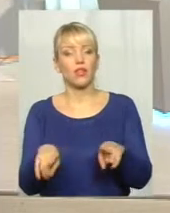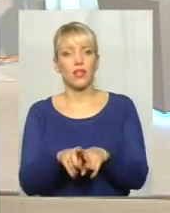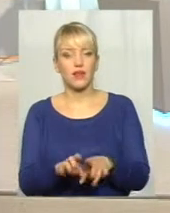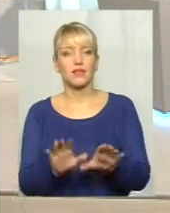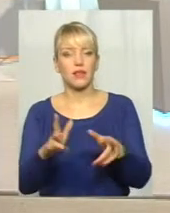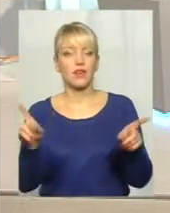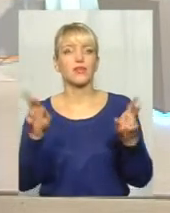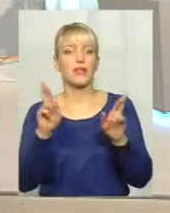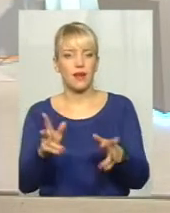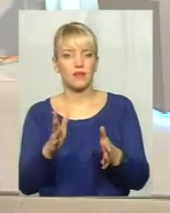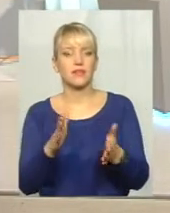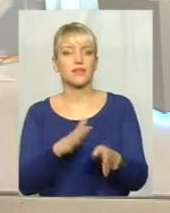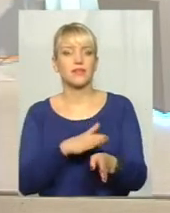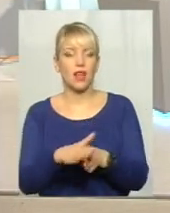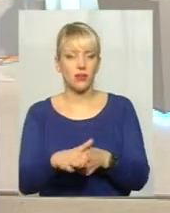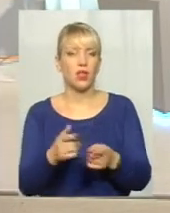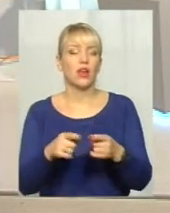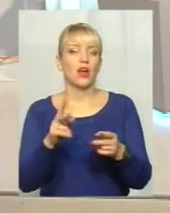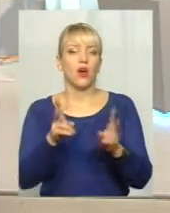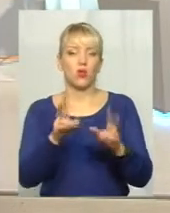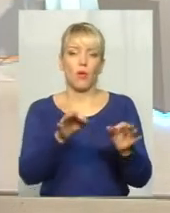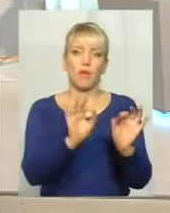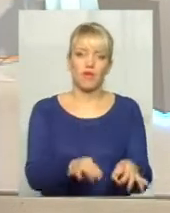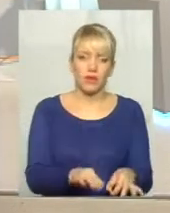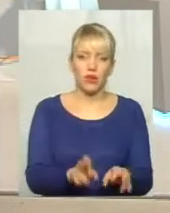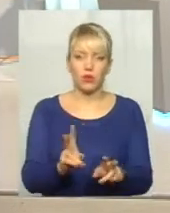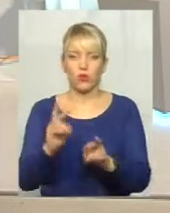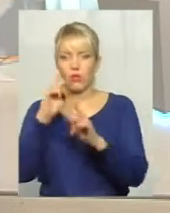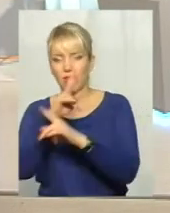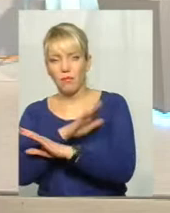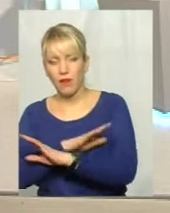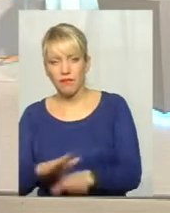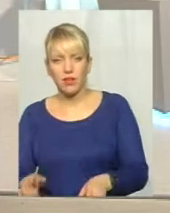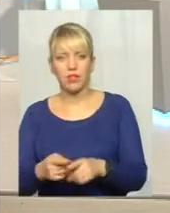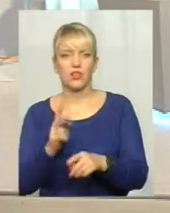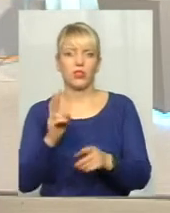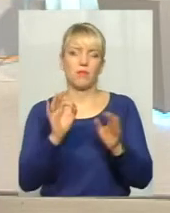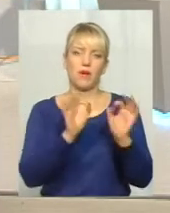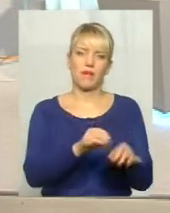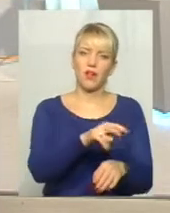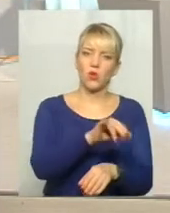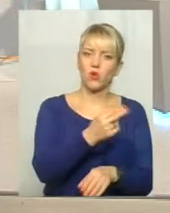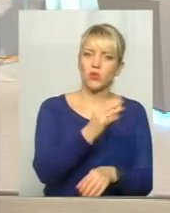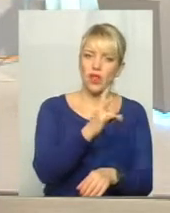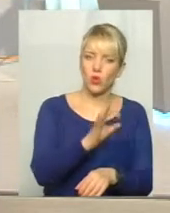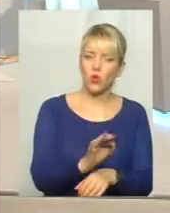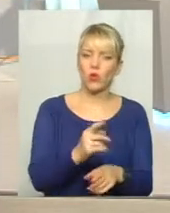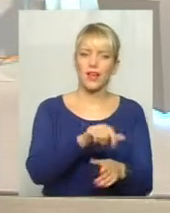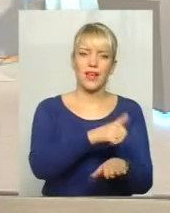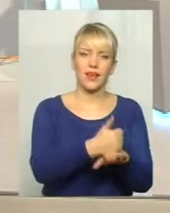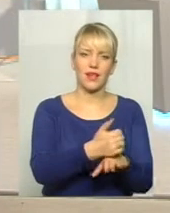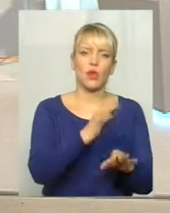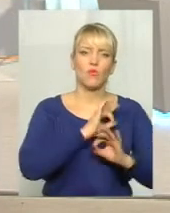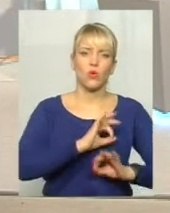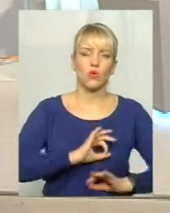сталося. Хто з них правий, хто з них не правий? Чи правий Луценко і Генпрокуратура в тому, що вони там